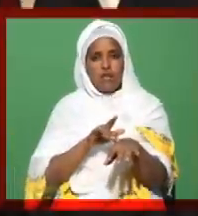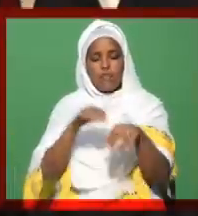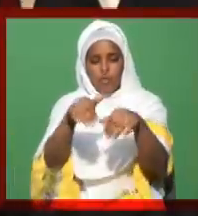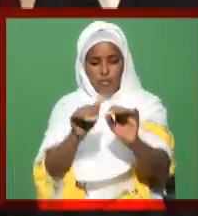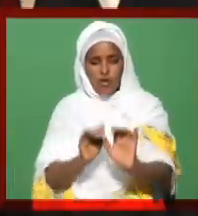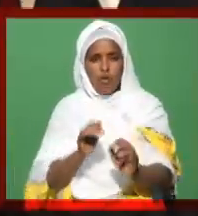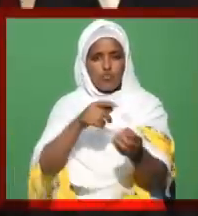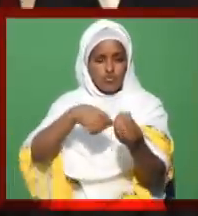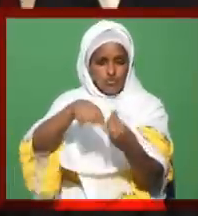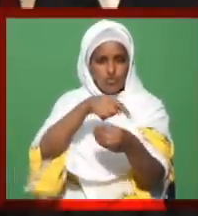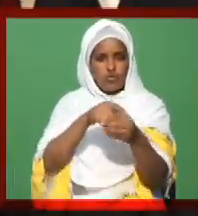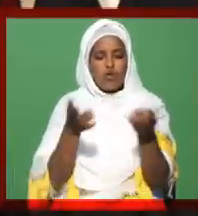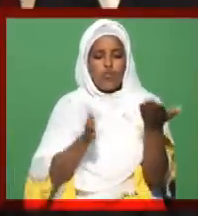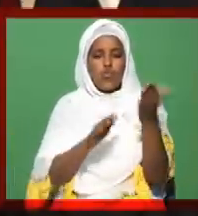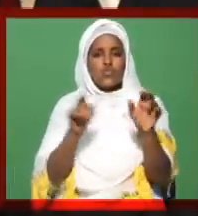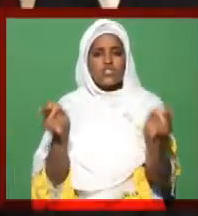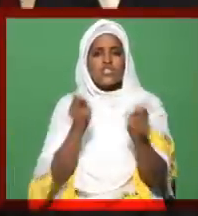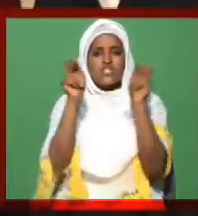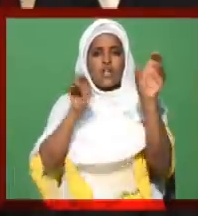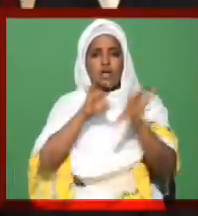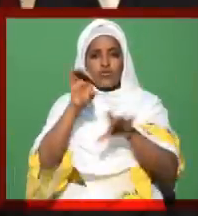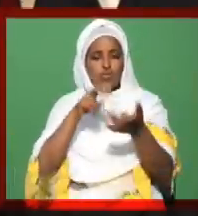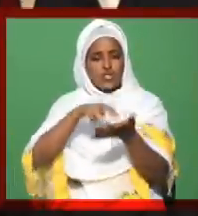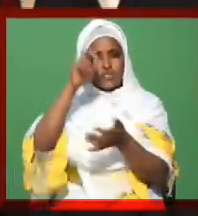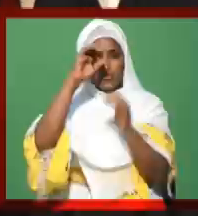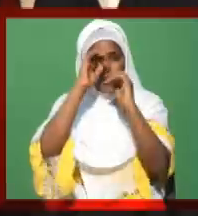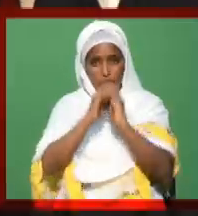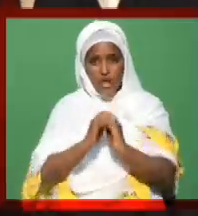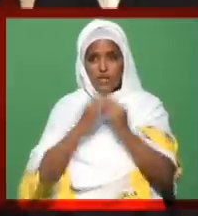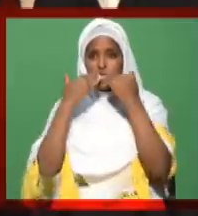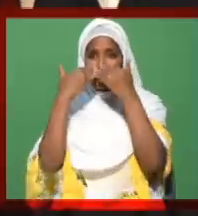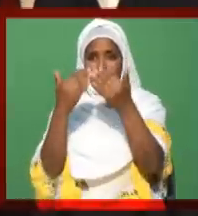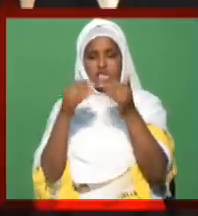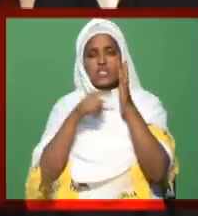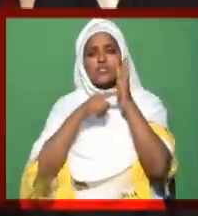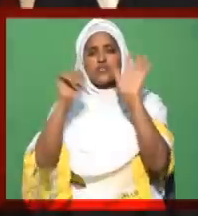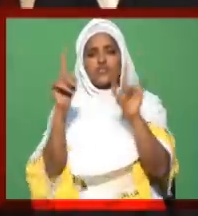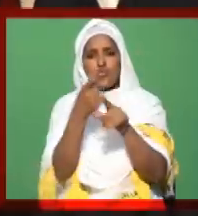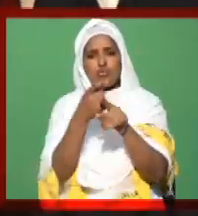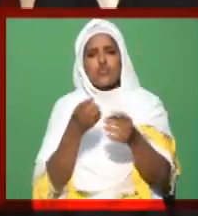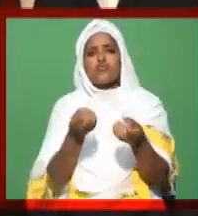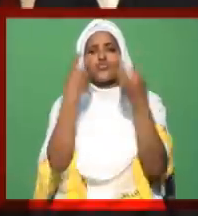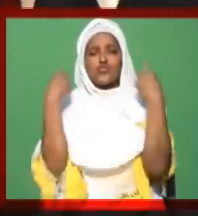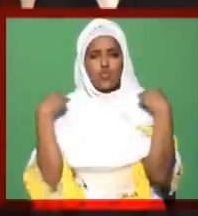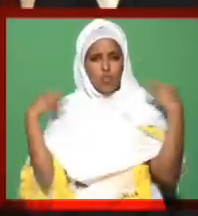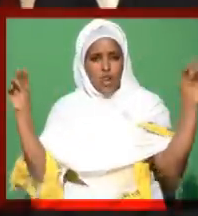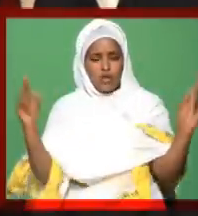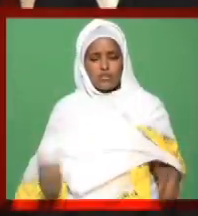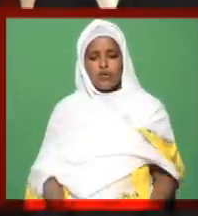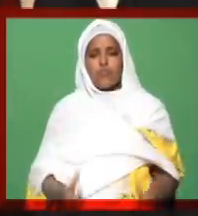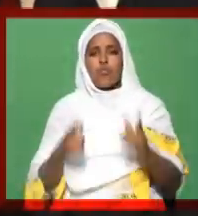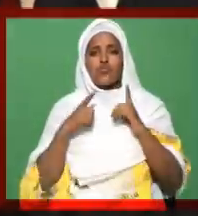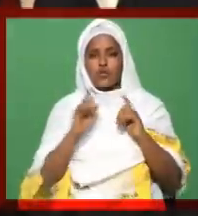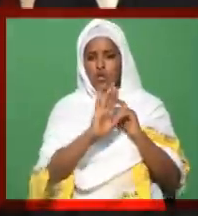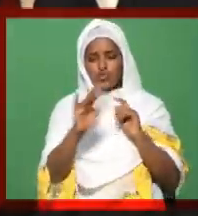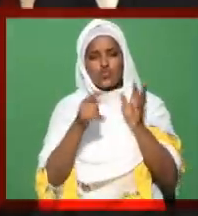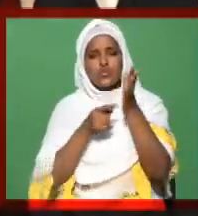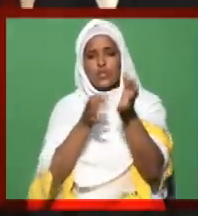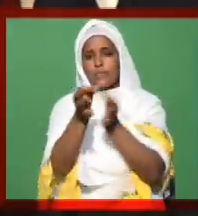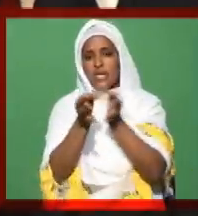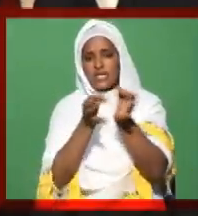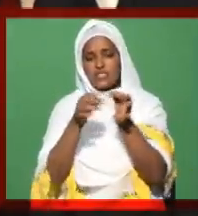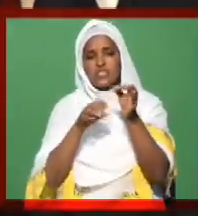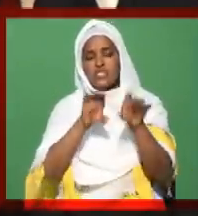بمك أبرو سفرة. موتن دلار رغوية تنساون عملاك لما مسجن يتغلطو بزو ملايكت منوراتشون لما